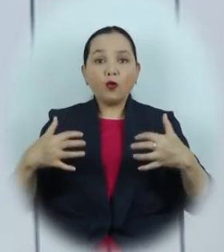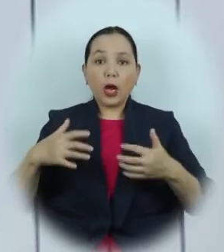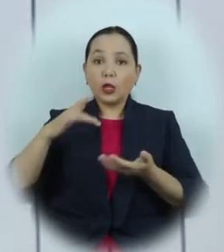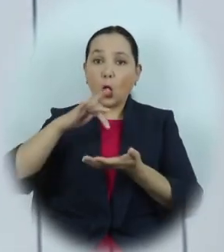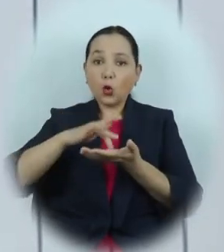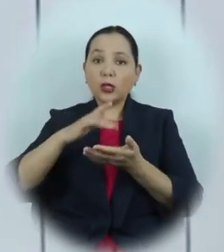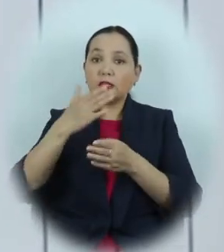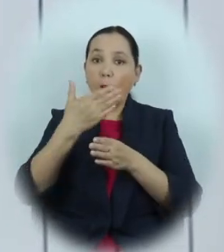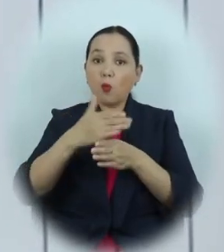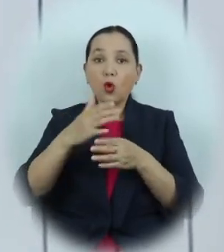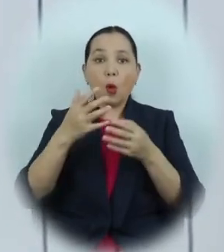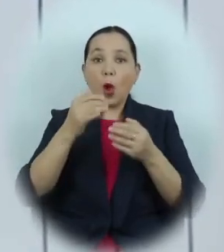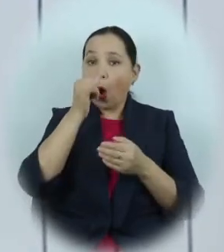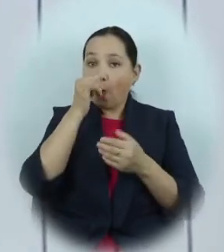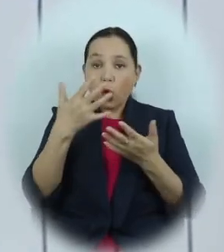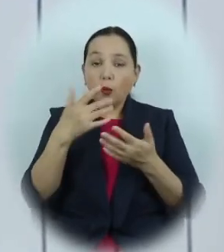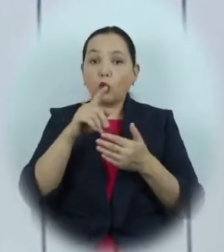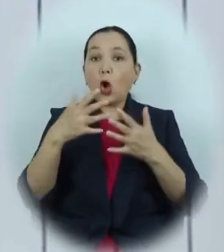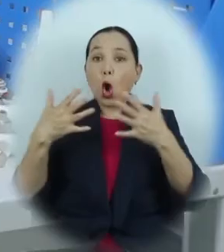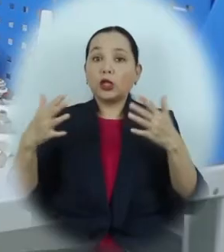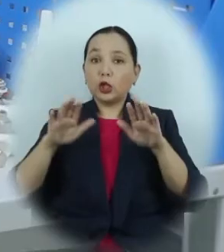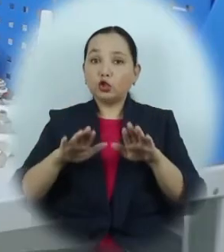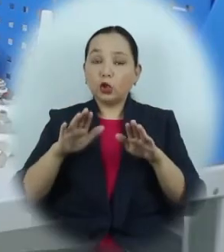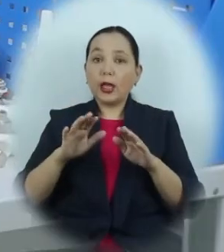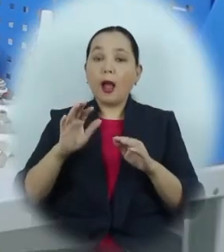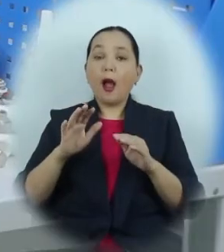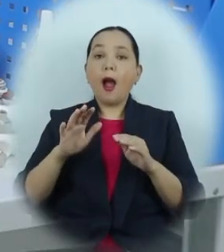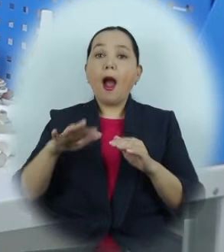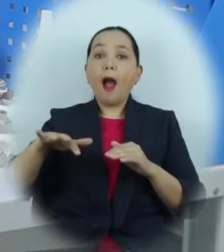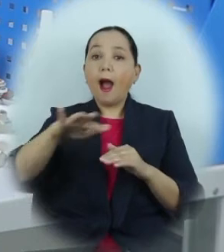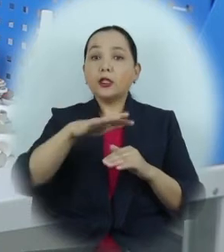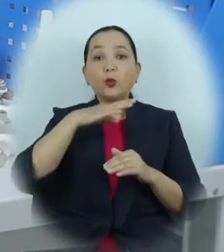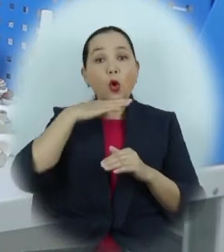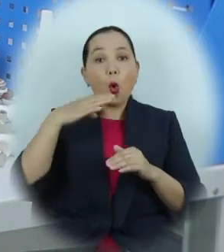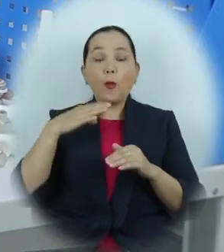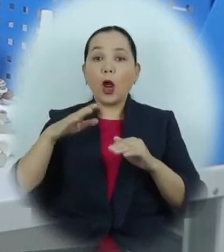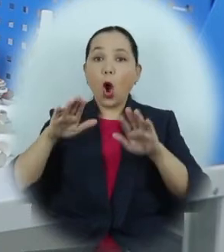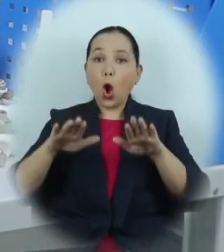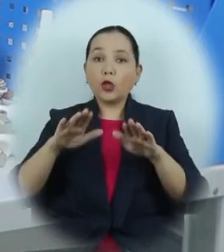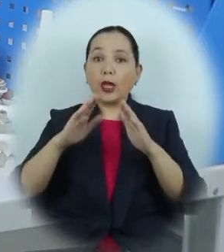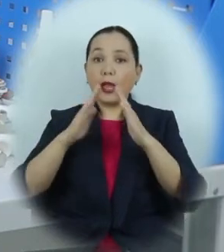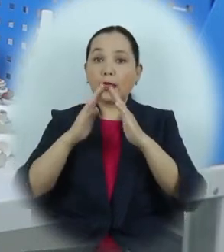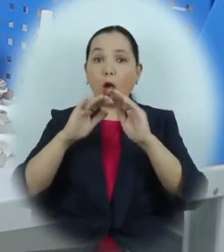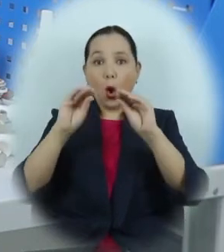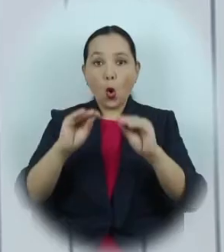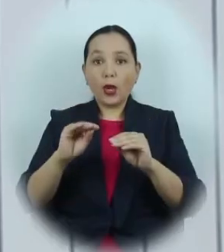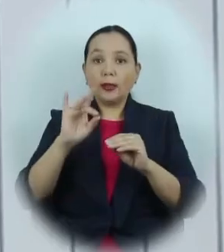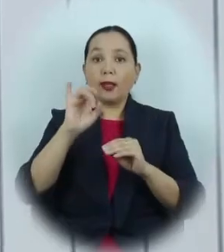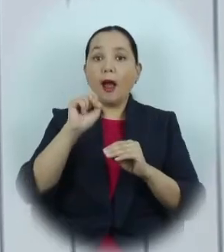o'rtasidan bo'lib ham obam bo'lmaydi. Buni kattaroq joylarga, hajmi ko'proq xonadonlarga qo'yiladigan radiatorlarimizdan